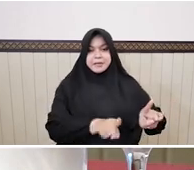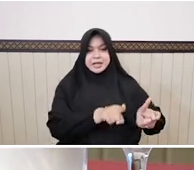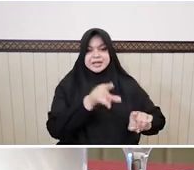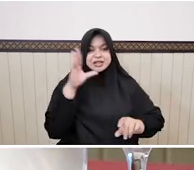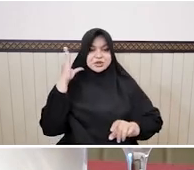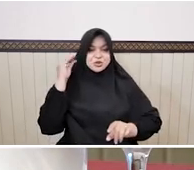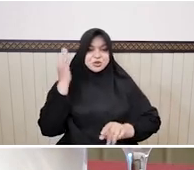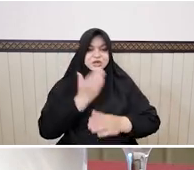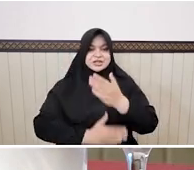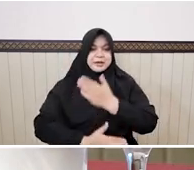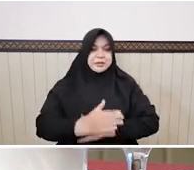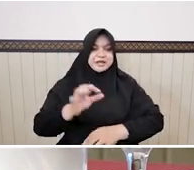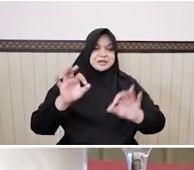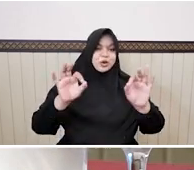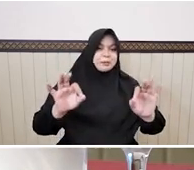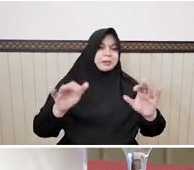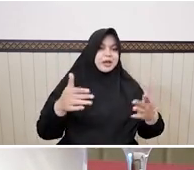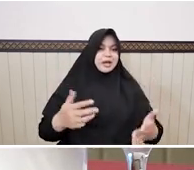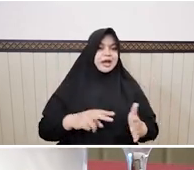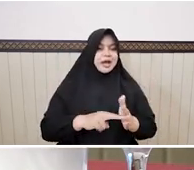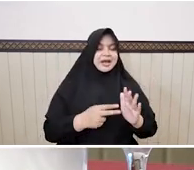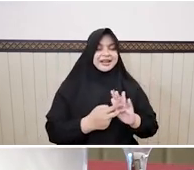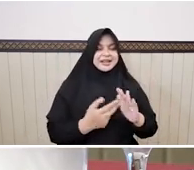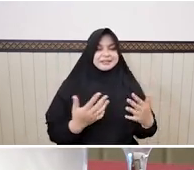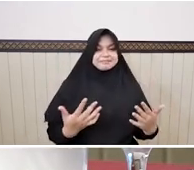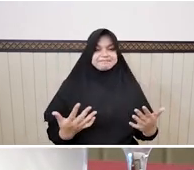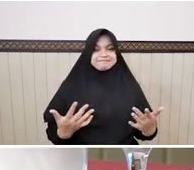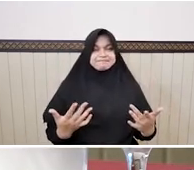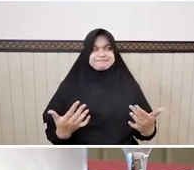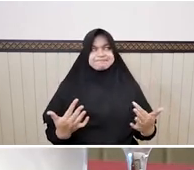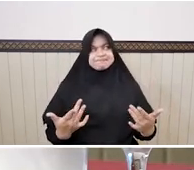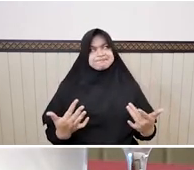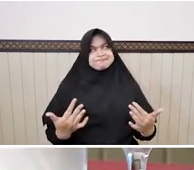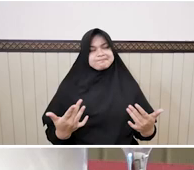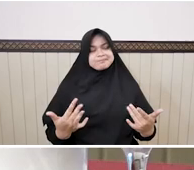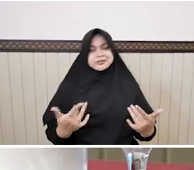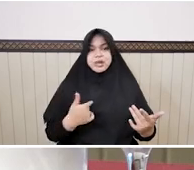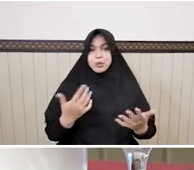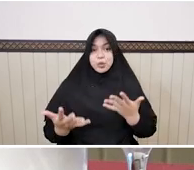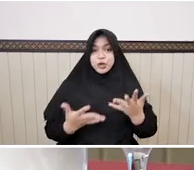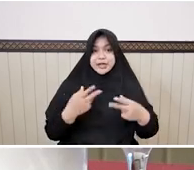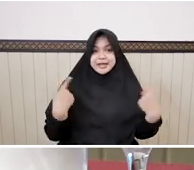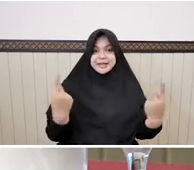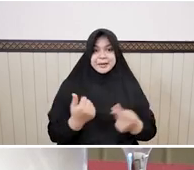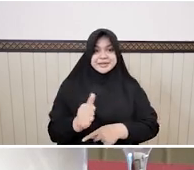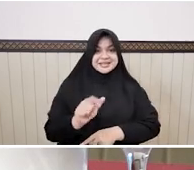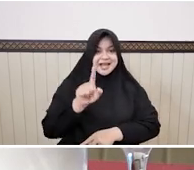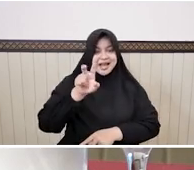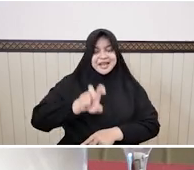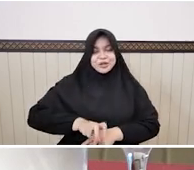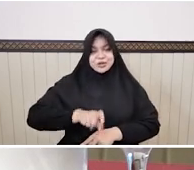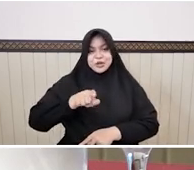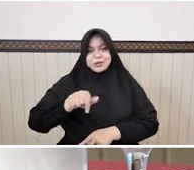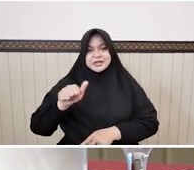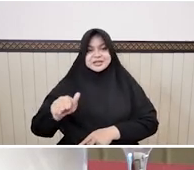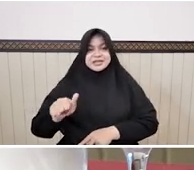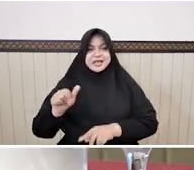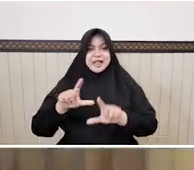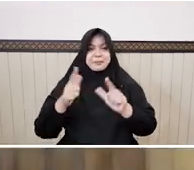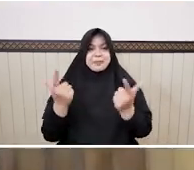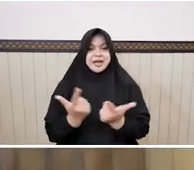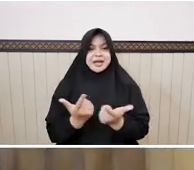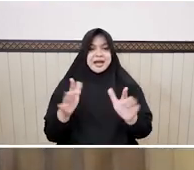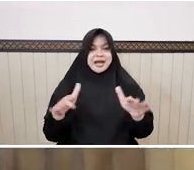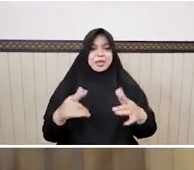isu disabilitas begitu berarti ada Mungkin kita bisa bilang keharusan ya untuk lembaga